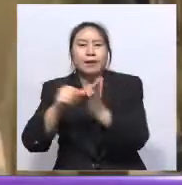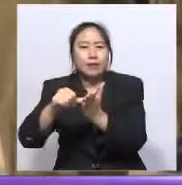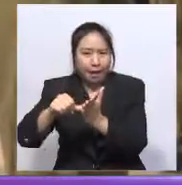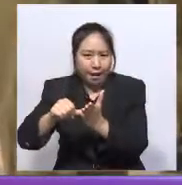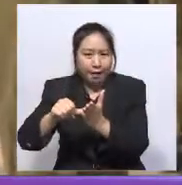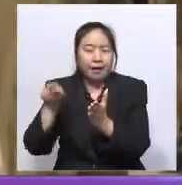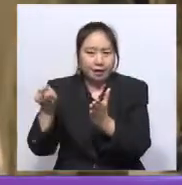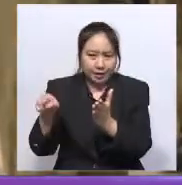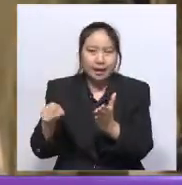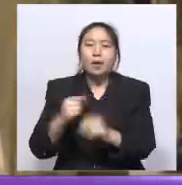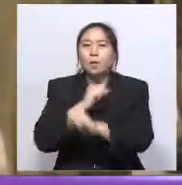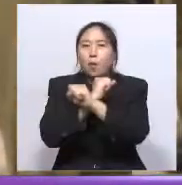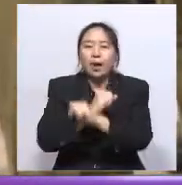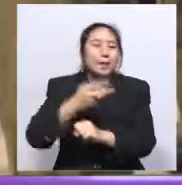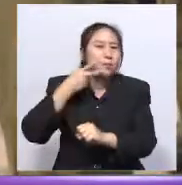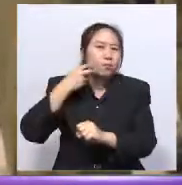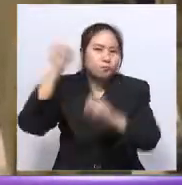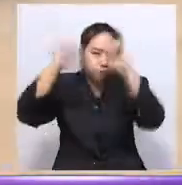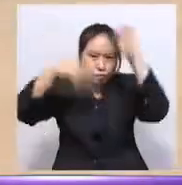ยั้งการเกิดพายุลูกเห็บครับ